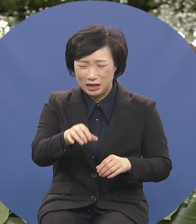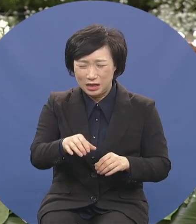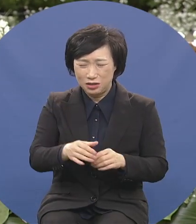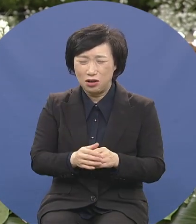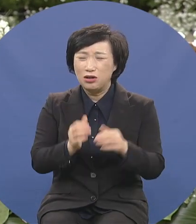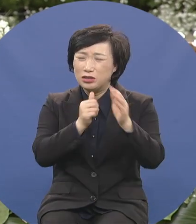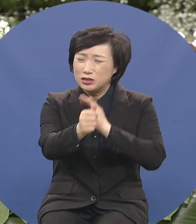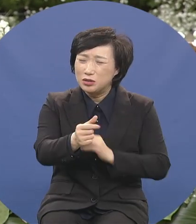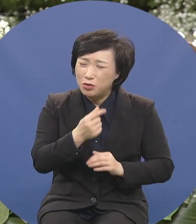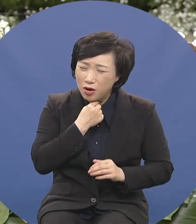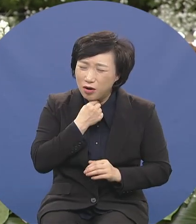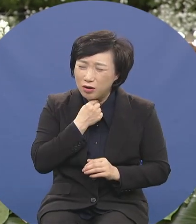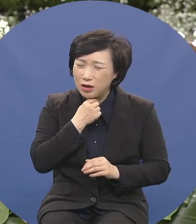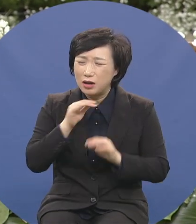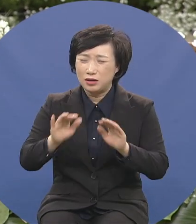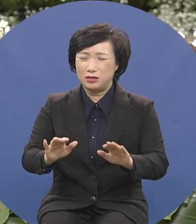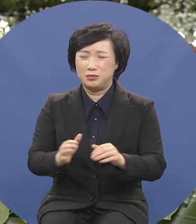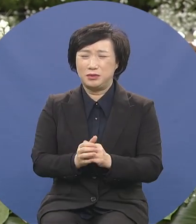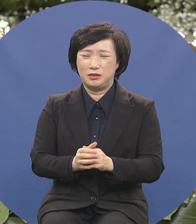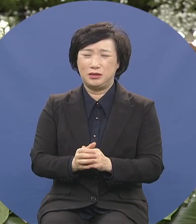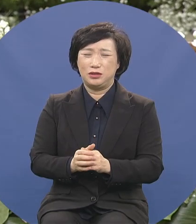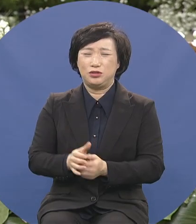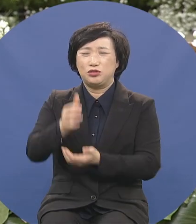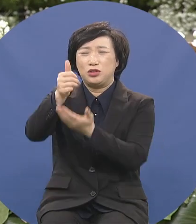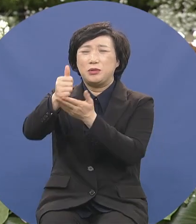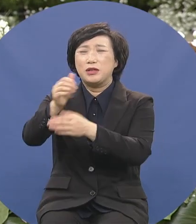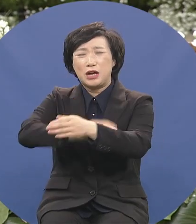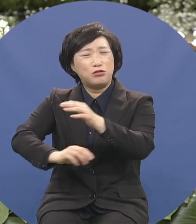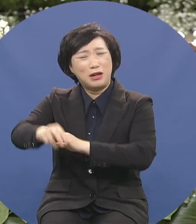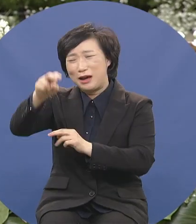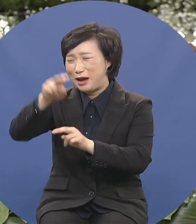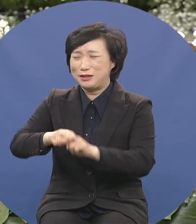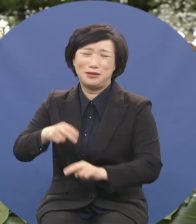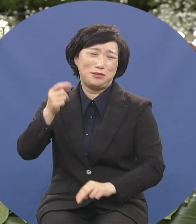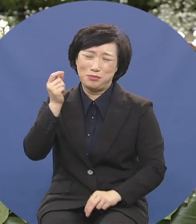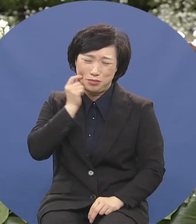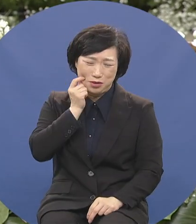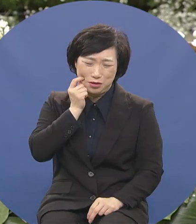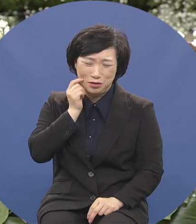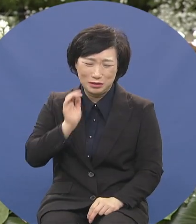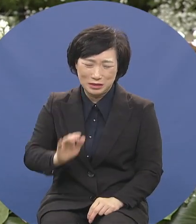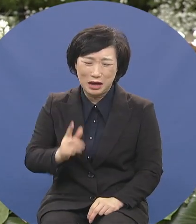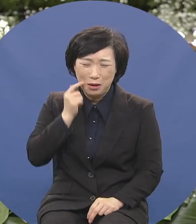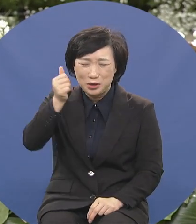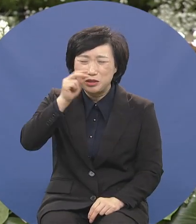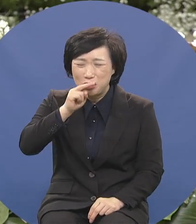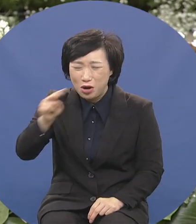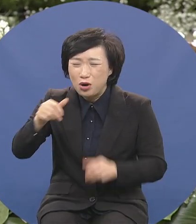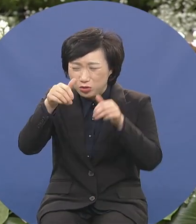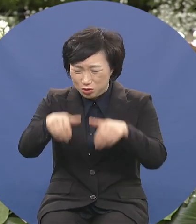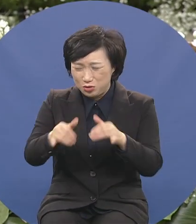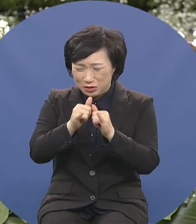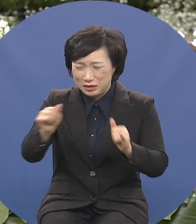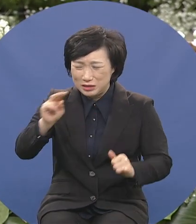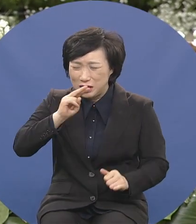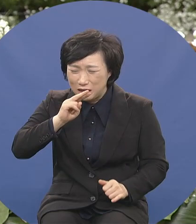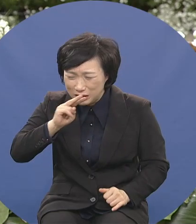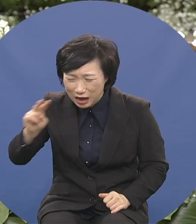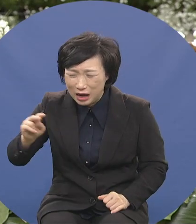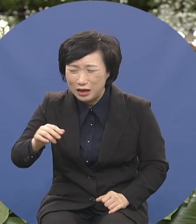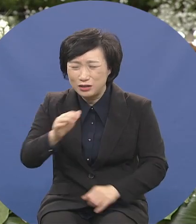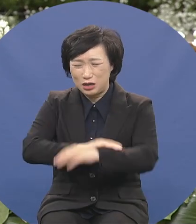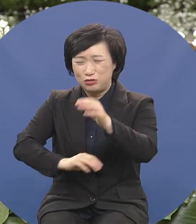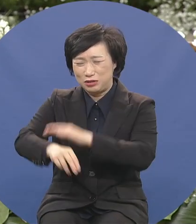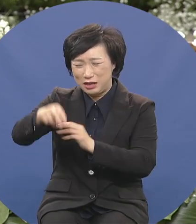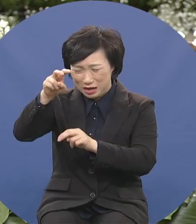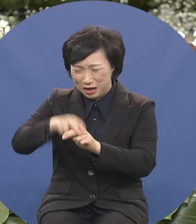땅에서 으뜸되는 자는 결코 주님 재판할 수 없다. 아버지, 종되는 자라야 된다.